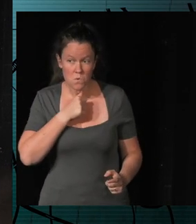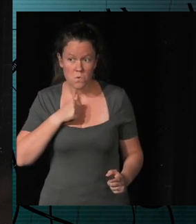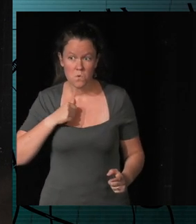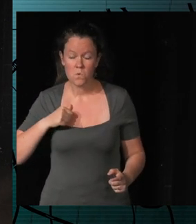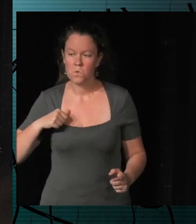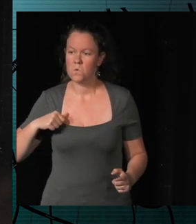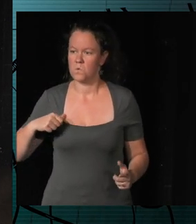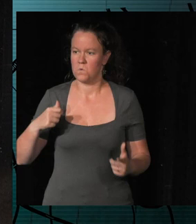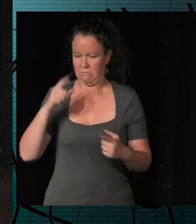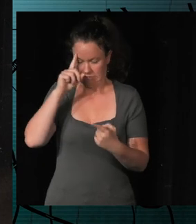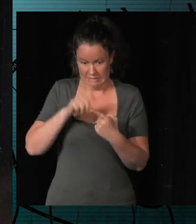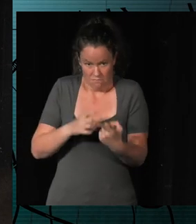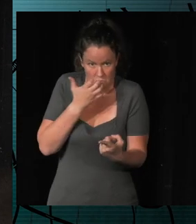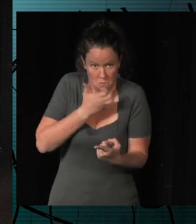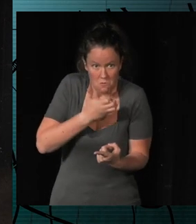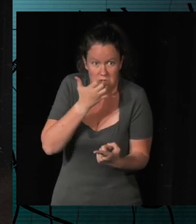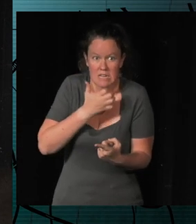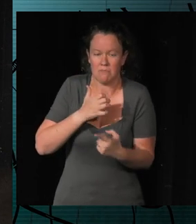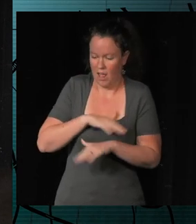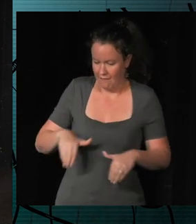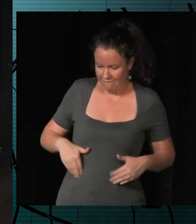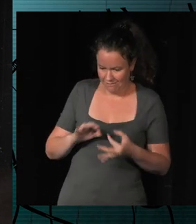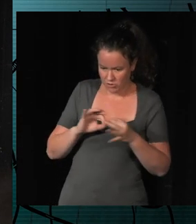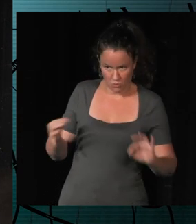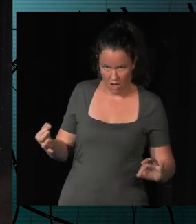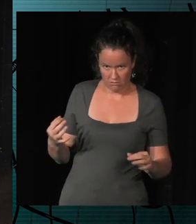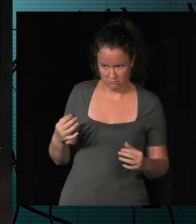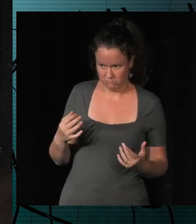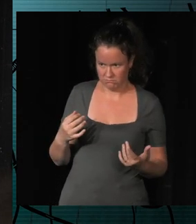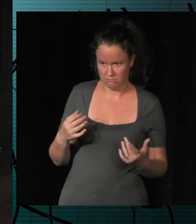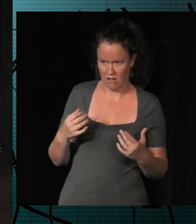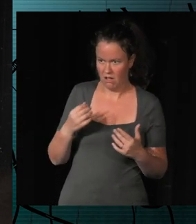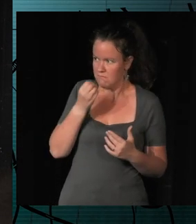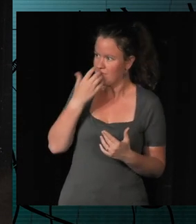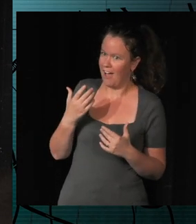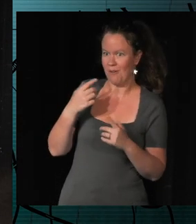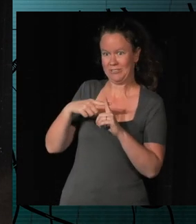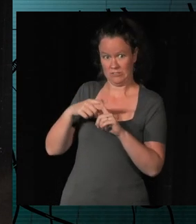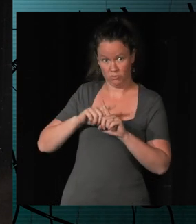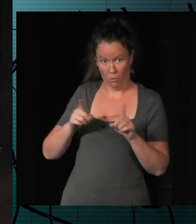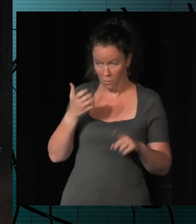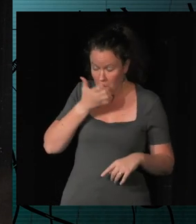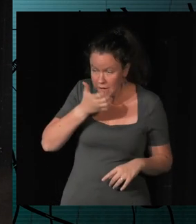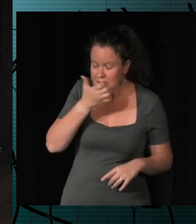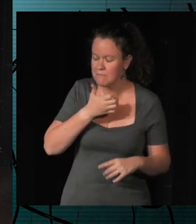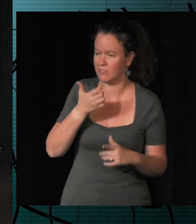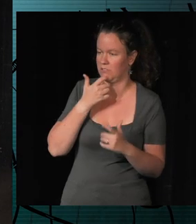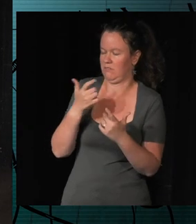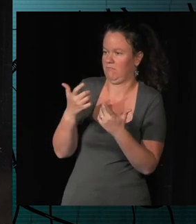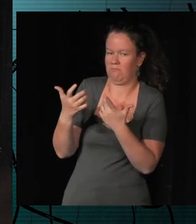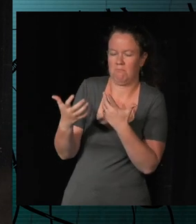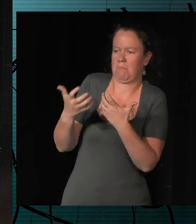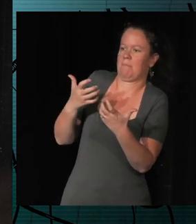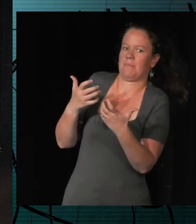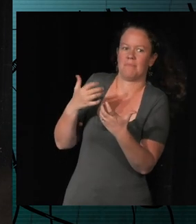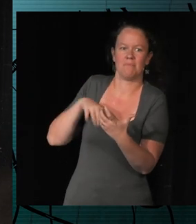manière aussi désespérante avec en plus une fin qui se termine mal et cetera et donc je me souviens qu'il m'avait troublé d'une manière à laquelle je ne m'attendais pas et c'est peut-être pour ça d'ailleurs au départ que j'ai eu du mal à y